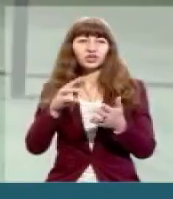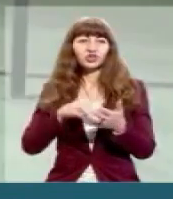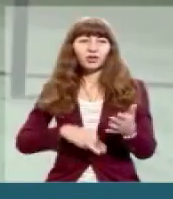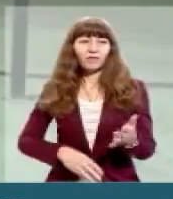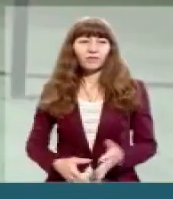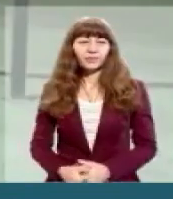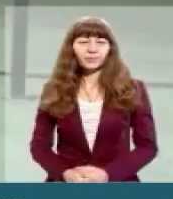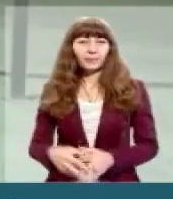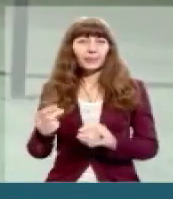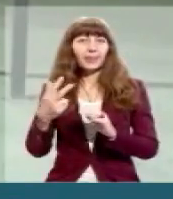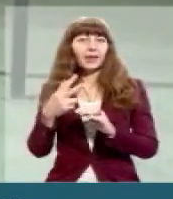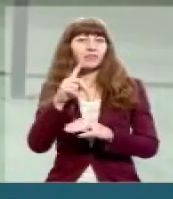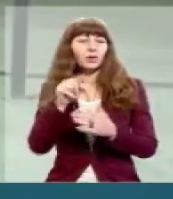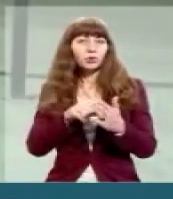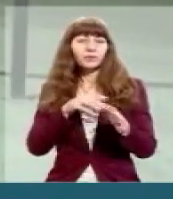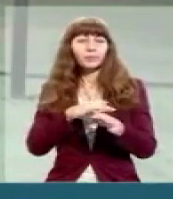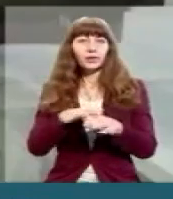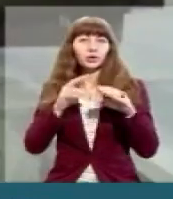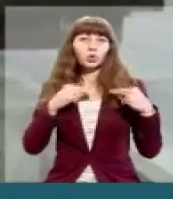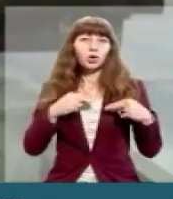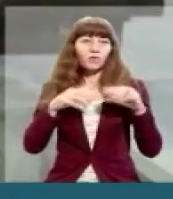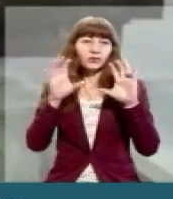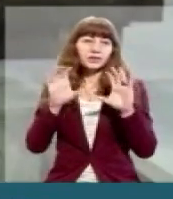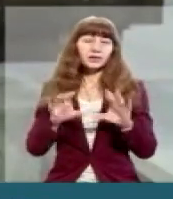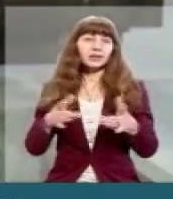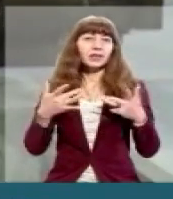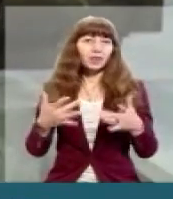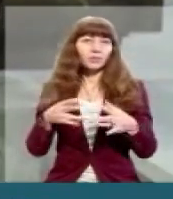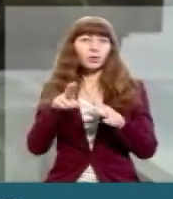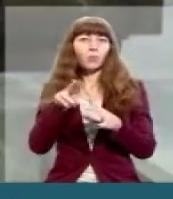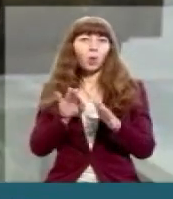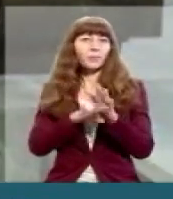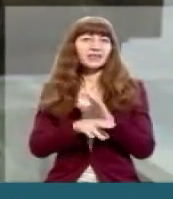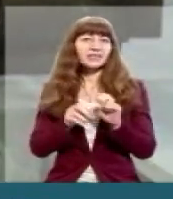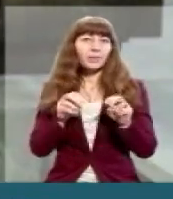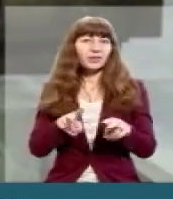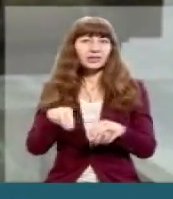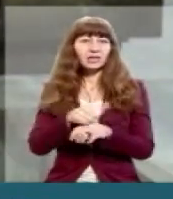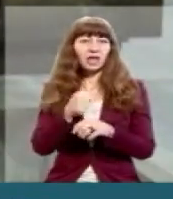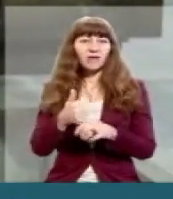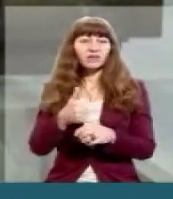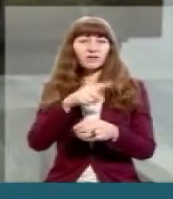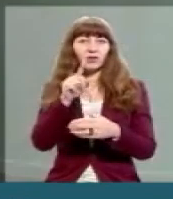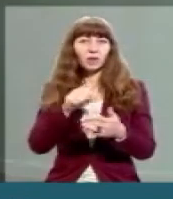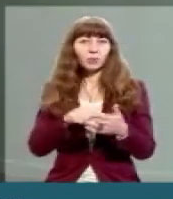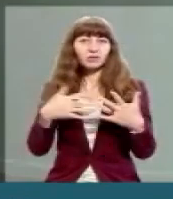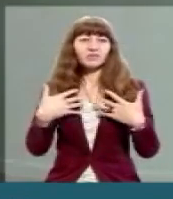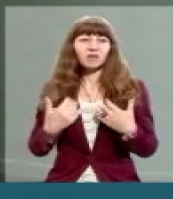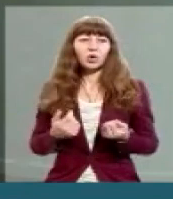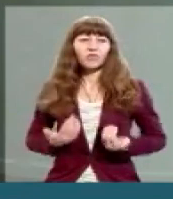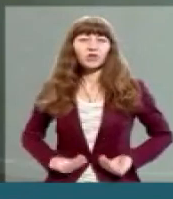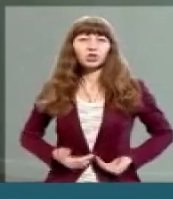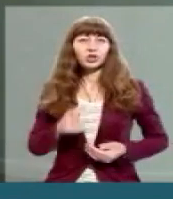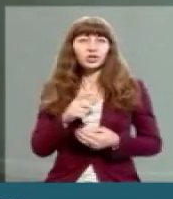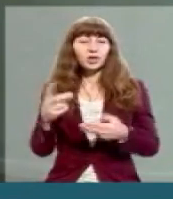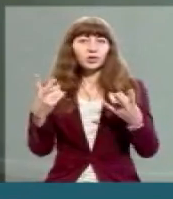Еңбек заңнамасын, оның қауіпсіздігі жөніндегі талаптарды сақтау мәселелері. Азаматтардың денсаулығы басты мәселелердің бірі болып табылады. Айта кетерлік жайт, 5